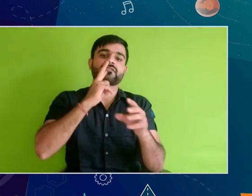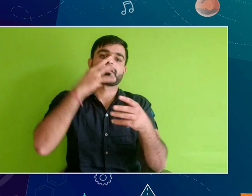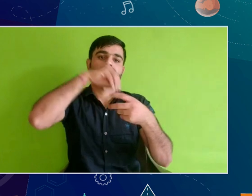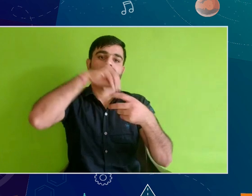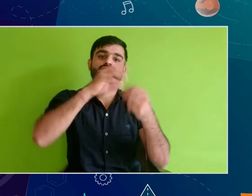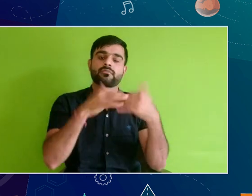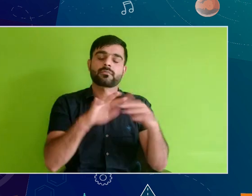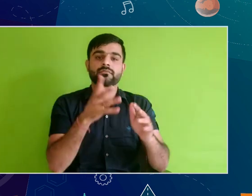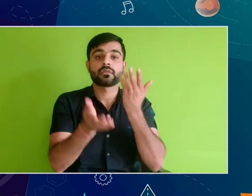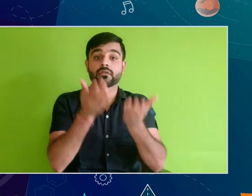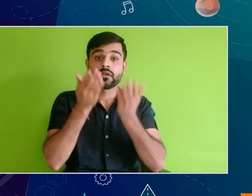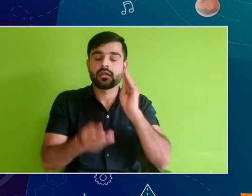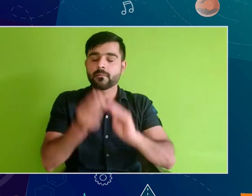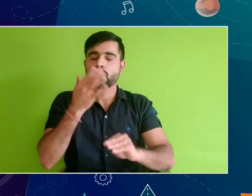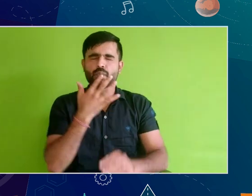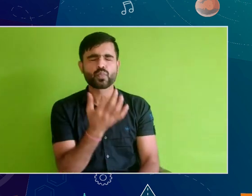becomes more yummy.